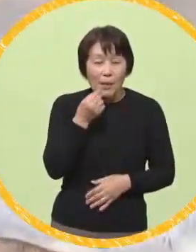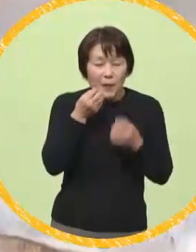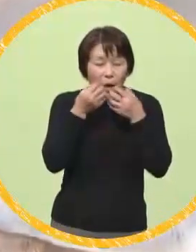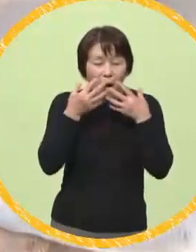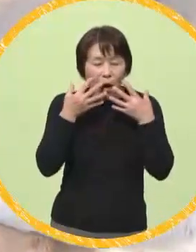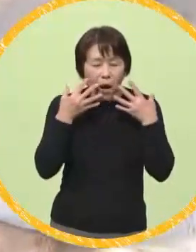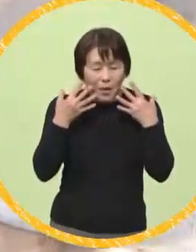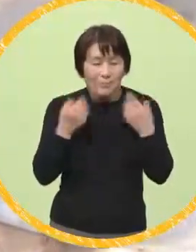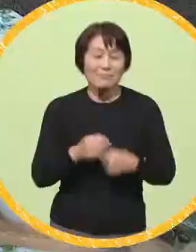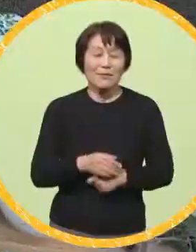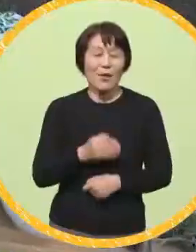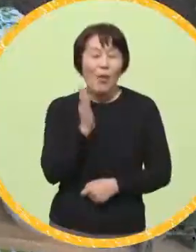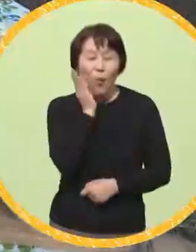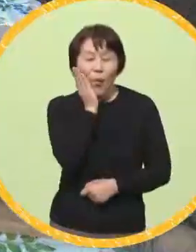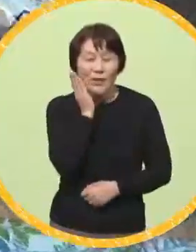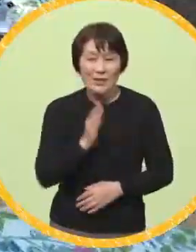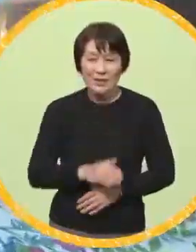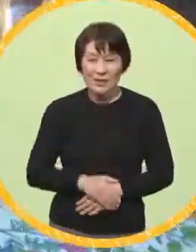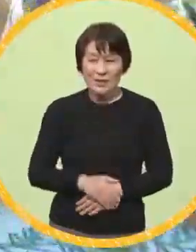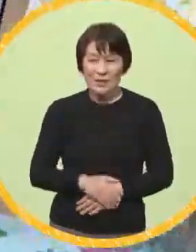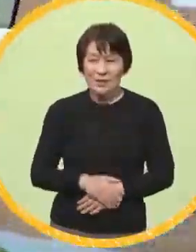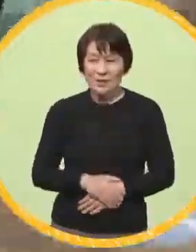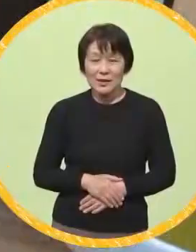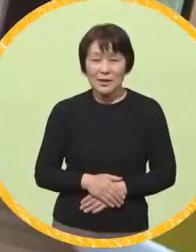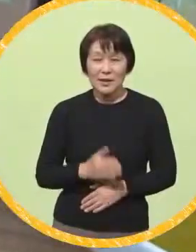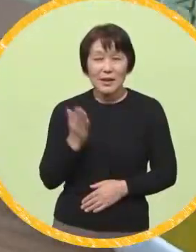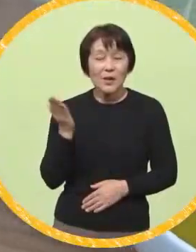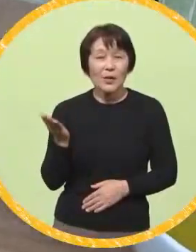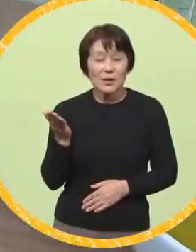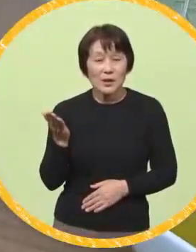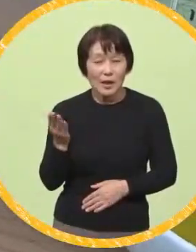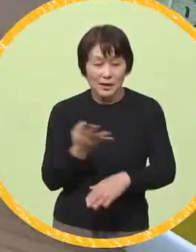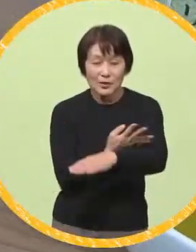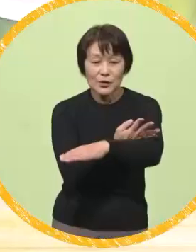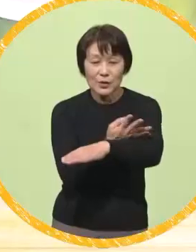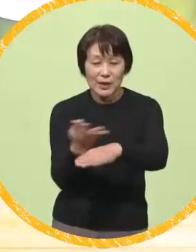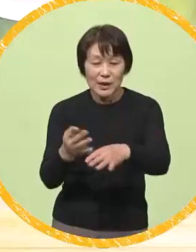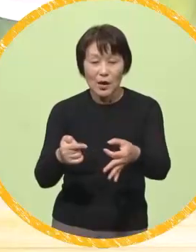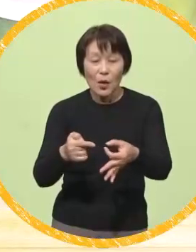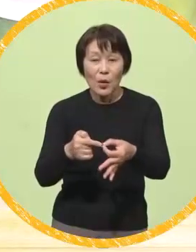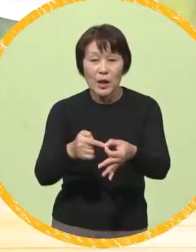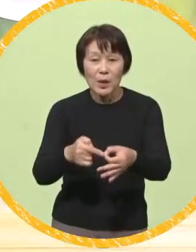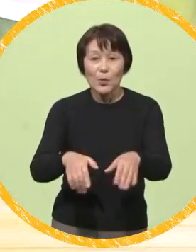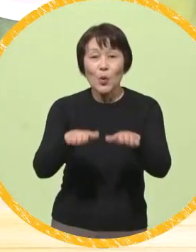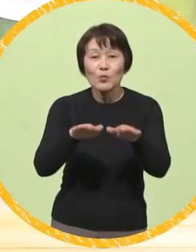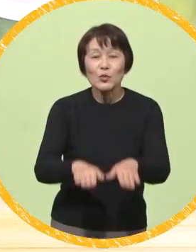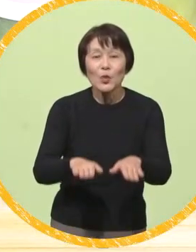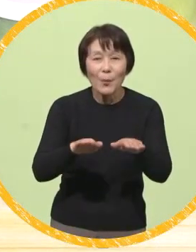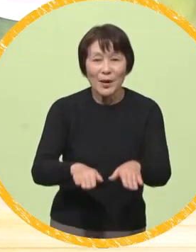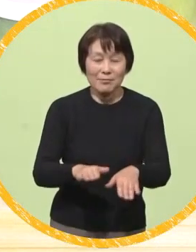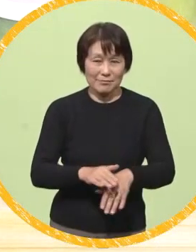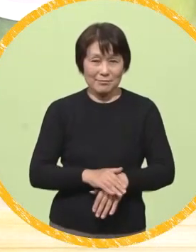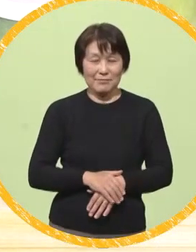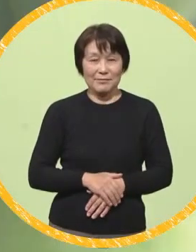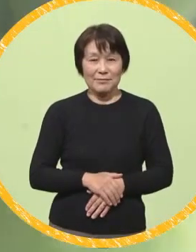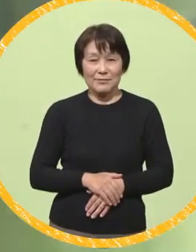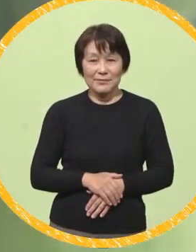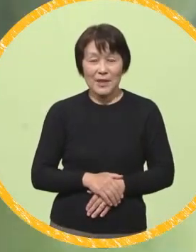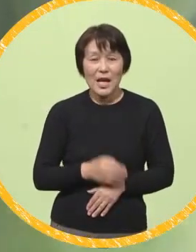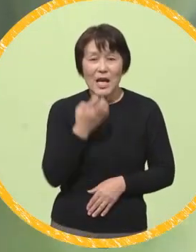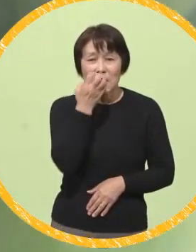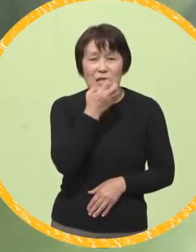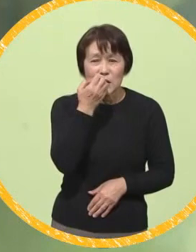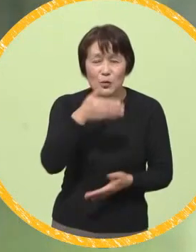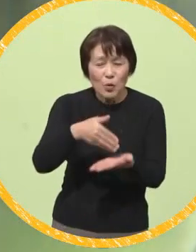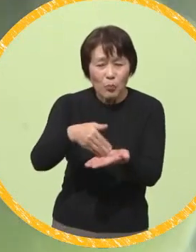リーブオイルですよね。これは何ですか？ これ は グリーンオリーブで作った、オリーブの新漬け、渋があり